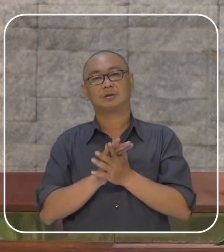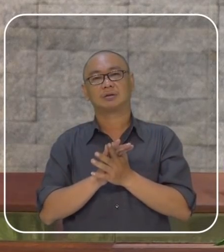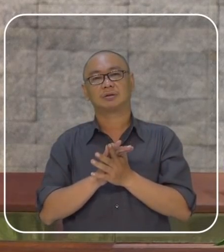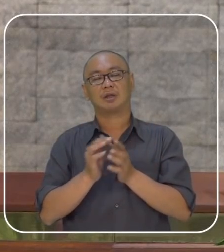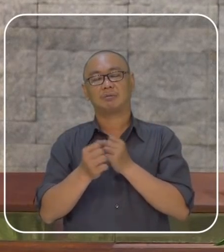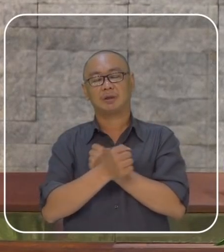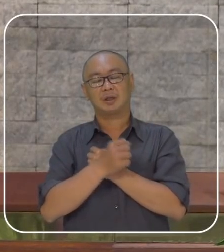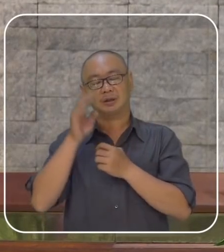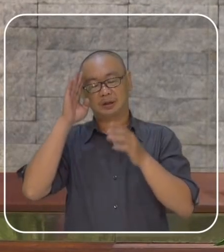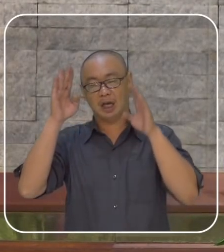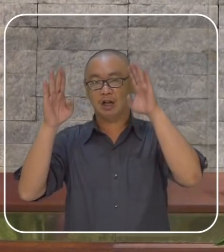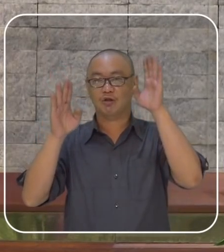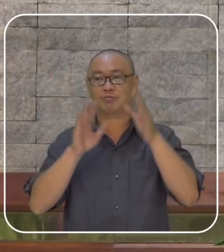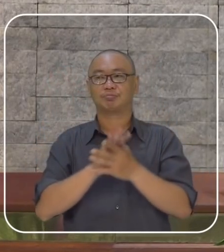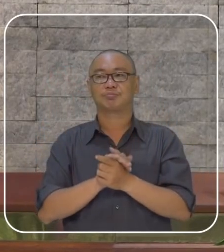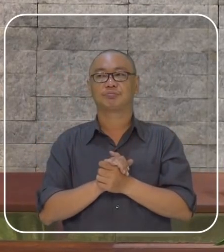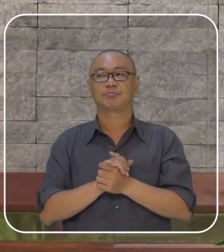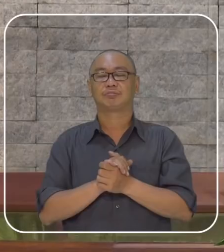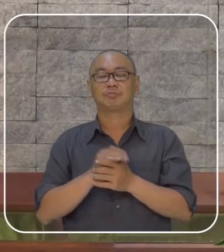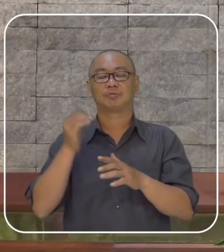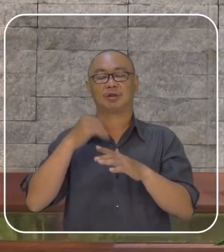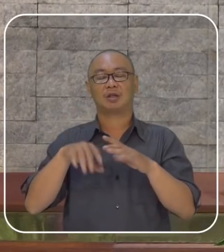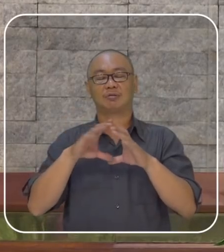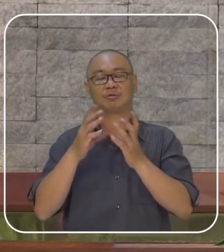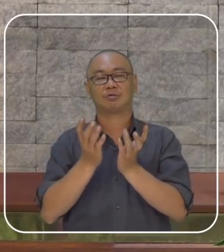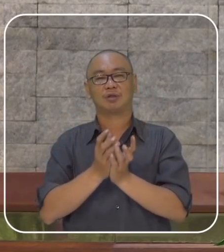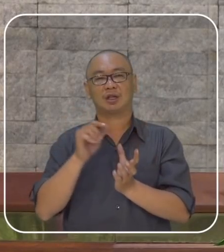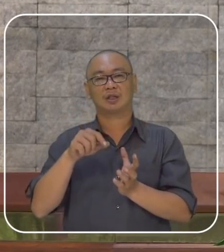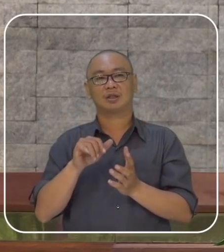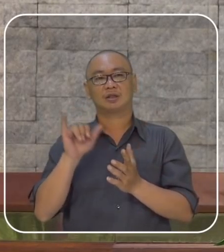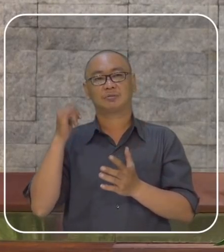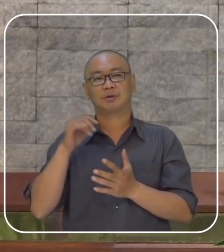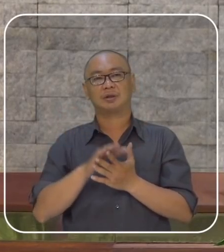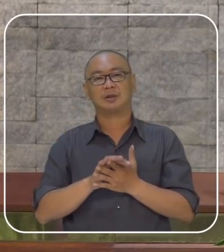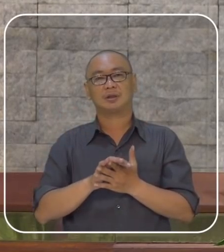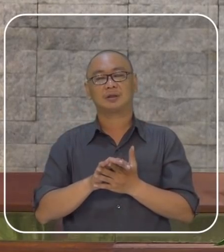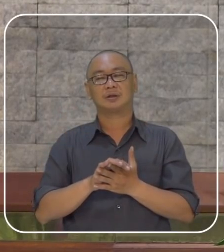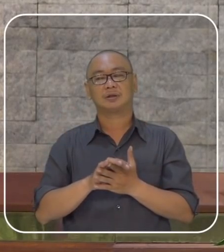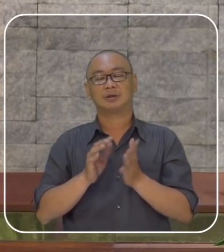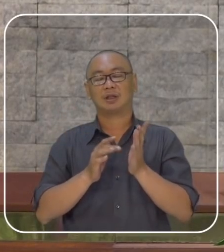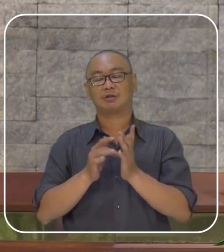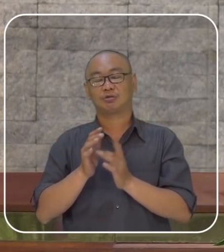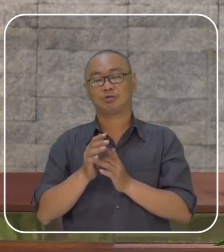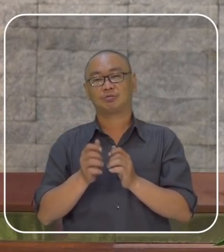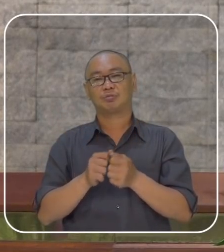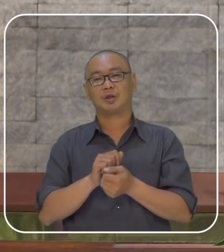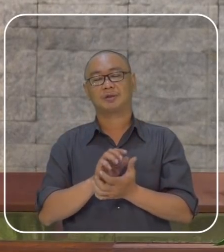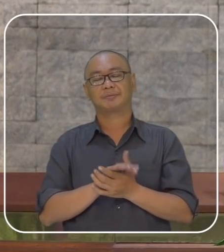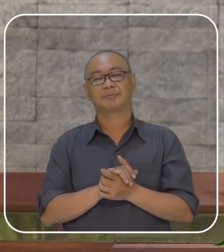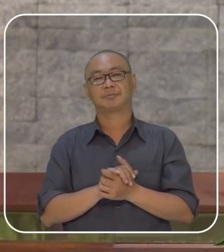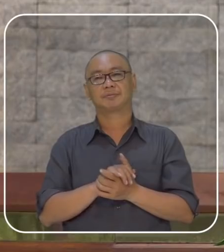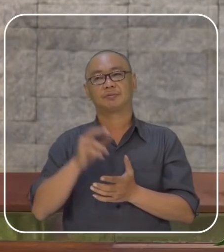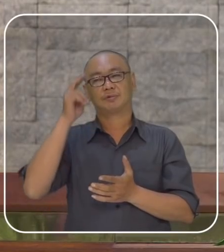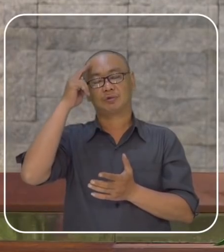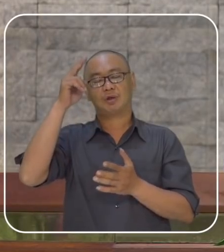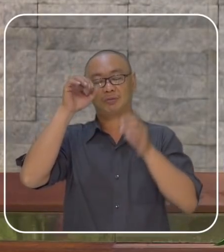itu akan terwujud di dalam dunia ini seperti yang sedang Yesus upayakan.